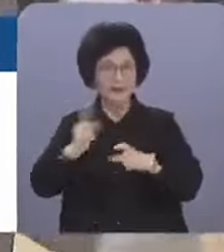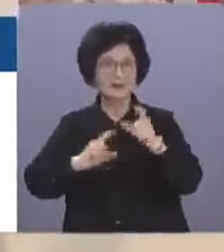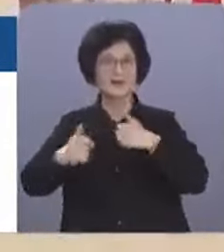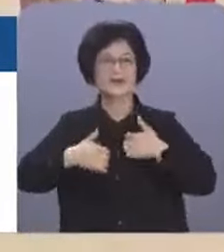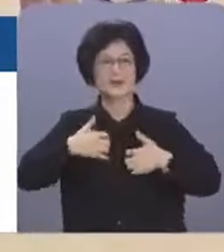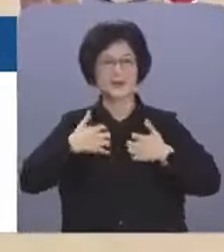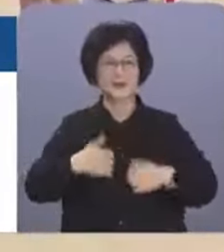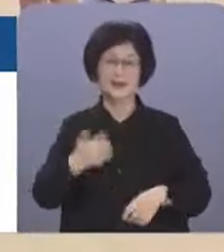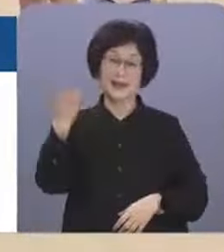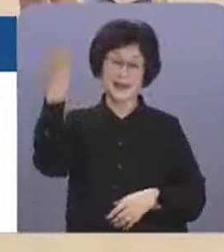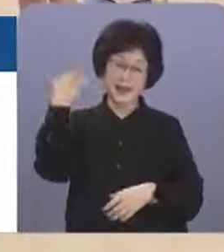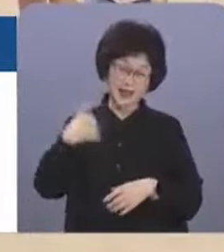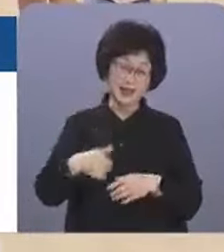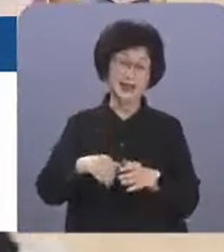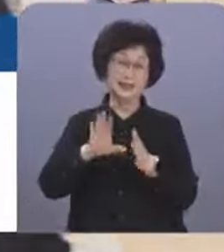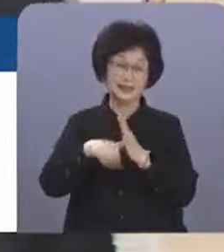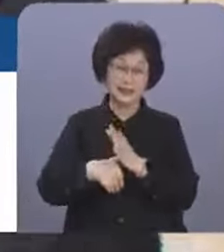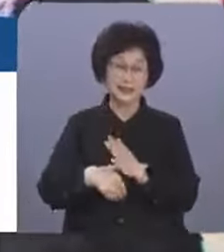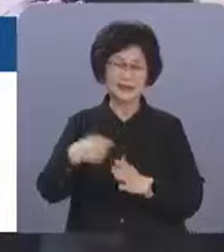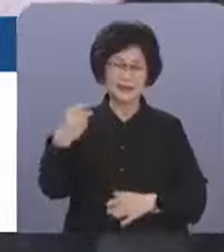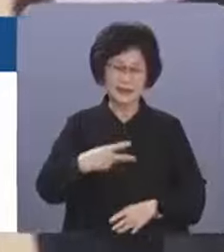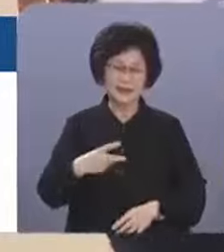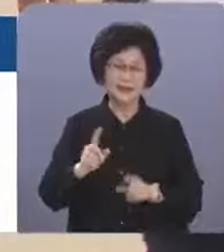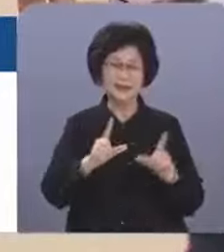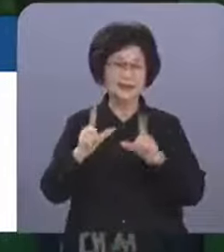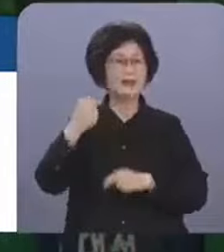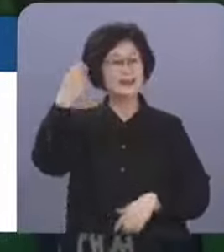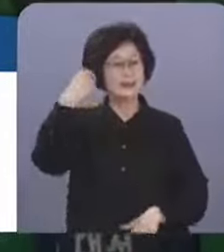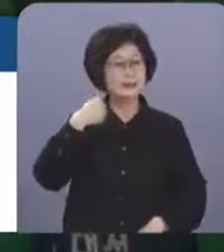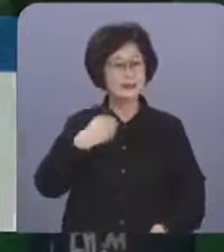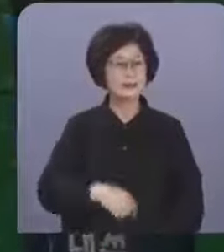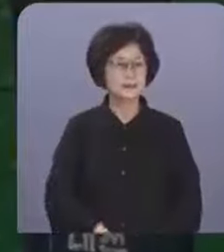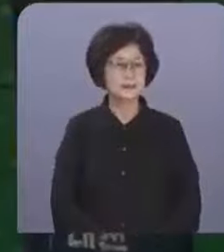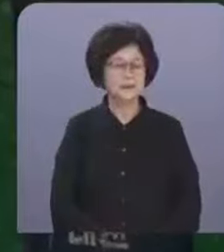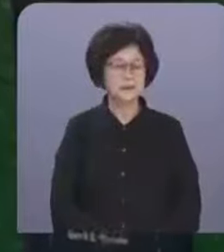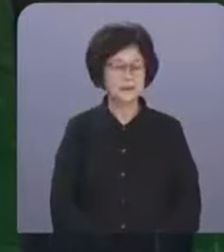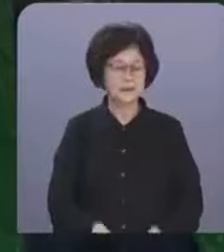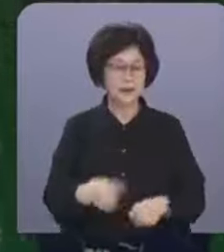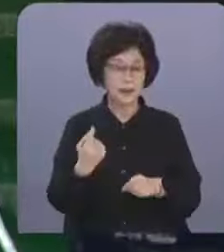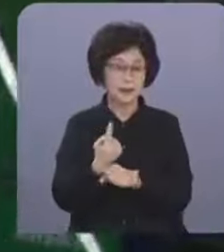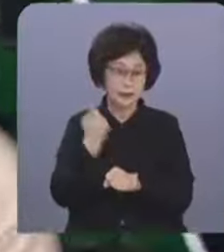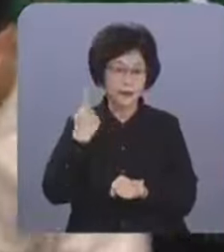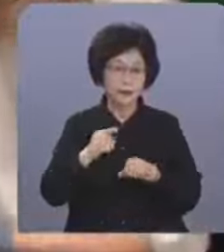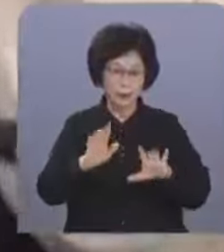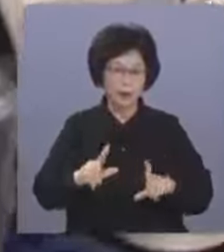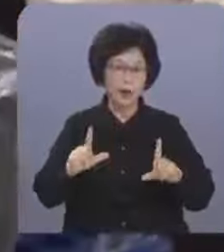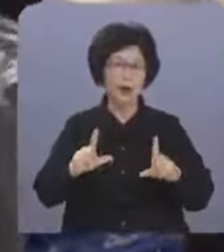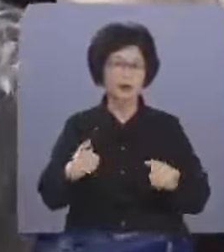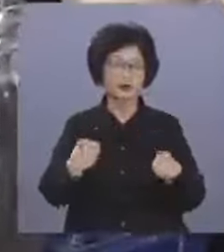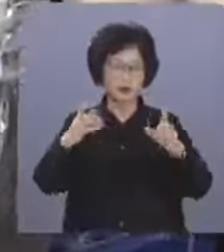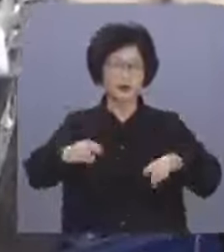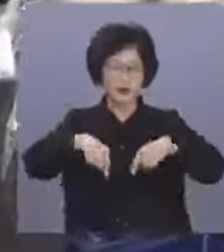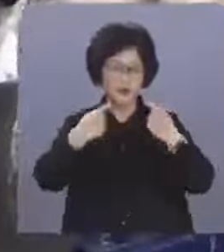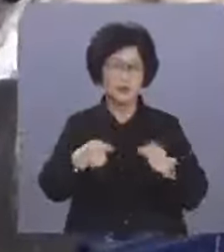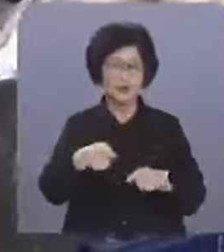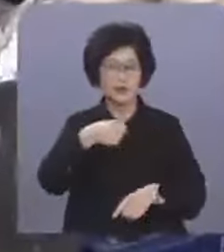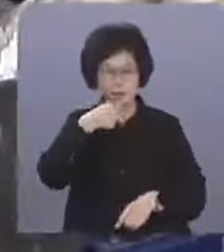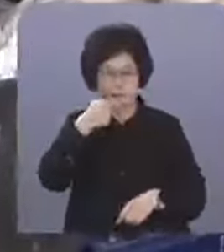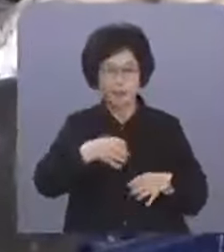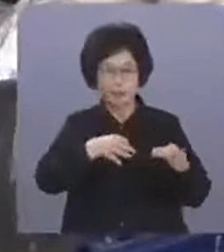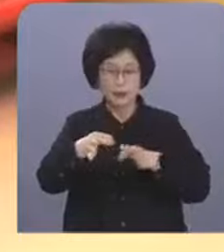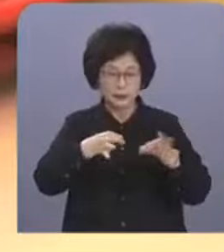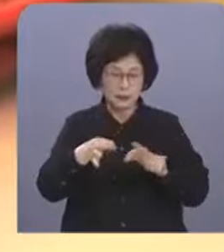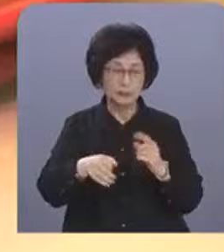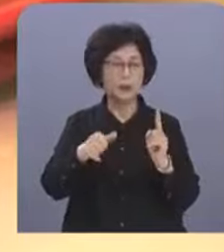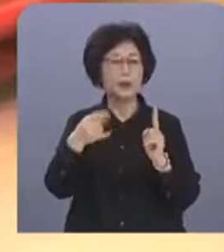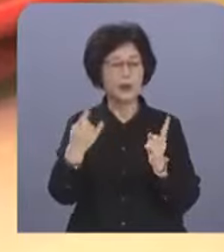같아요. 옛날 시대 한번 다시 돌아보는 기분이랄까 이런. 지난해에 이어 축제에 참여하는 모든 식당에서 일회용품을